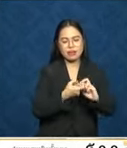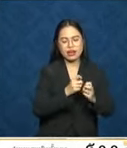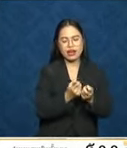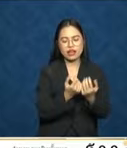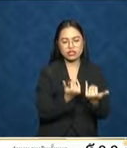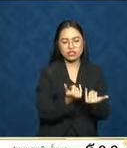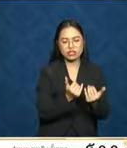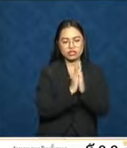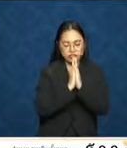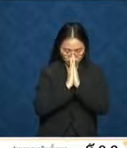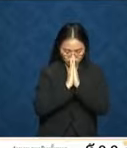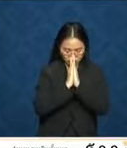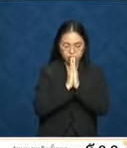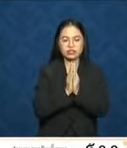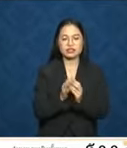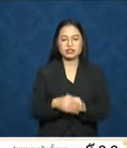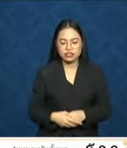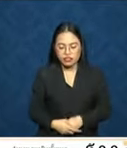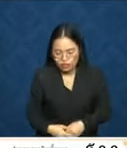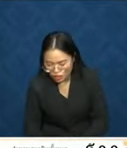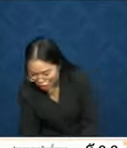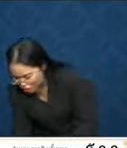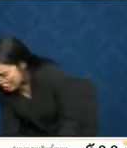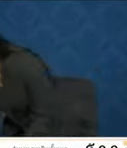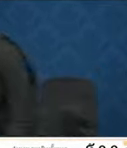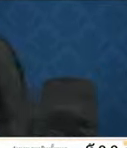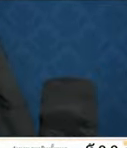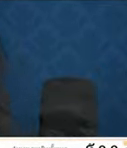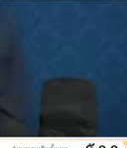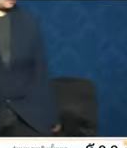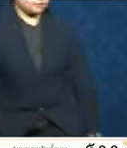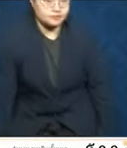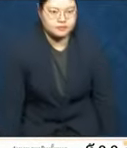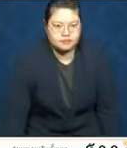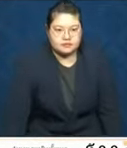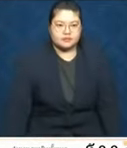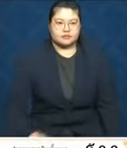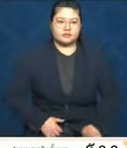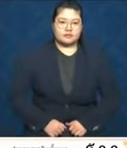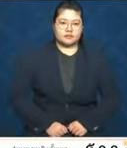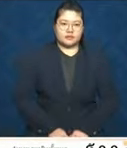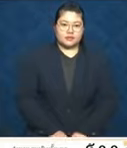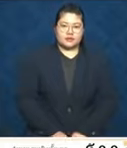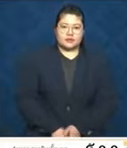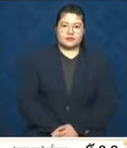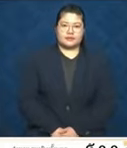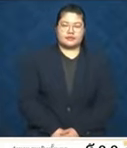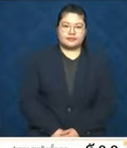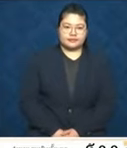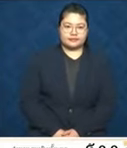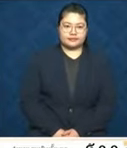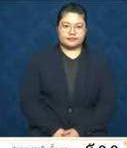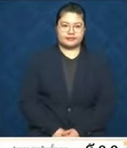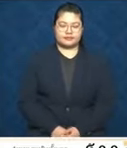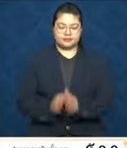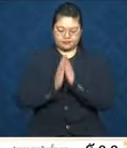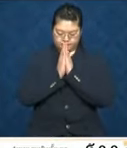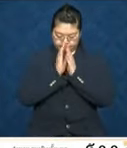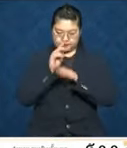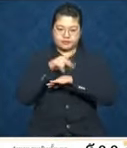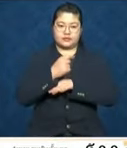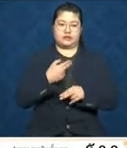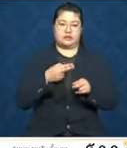คุณครับ ต่อไปขอเชิญคุณณัฐพงศ์พิพัฒน์ชัยศิริครับ เรียนท่านประธานที่เคาร